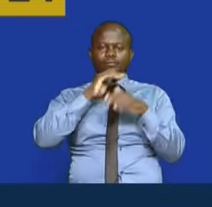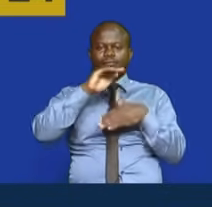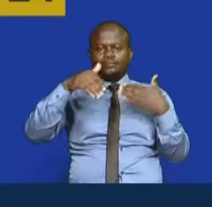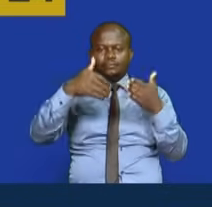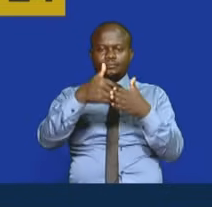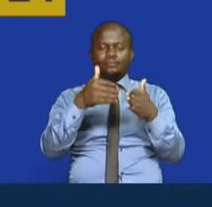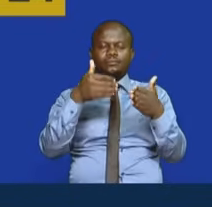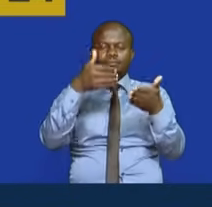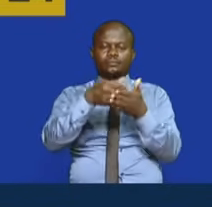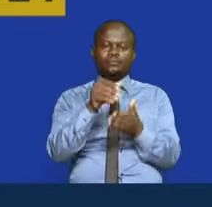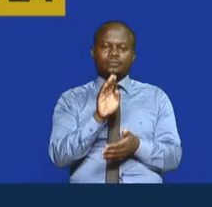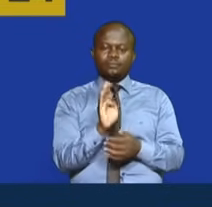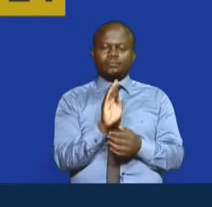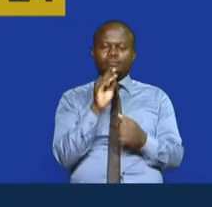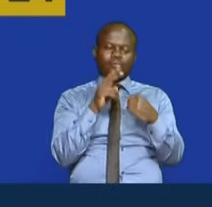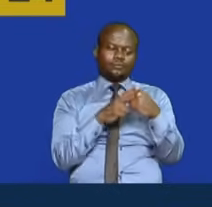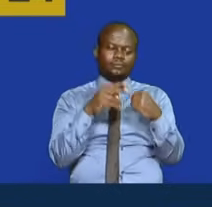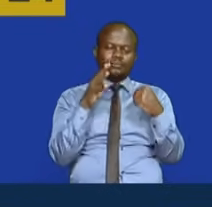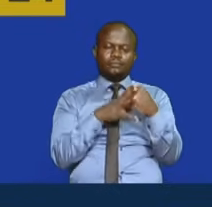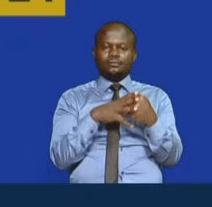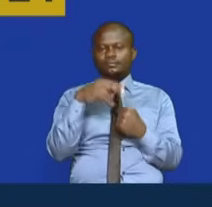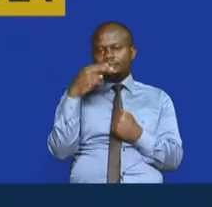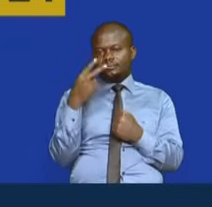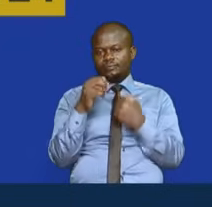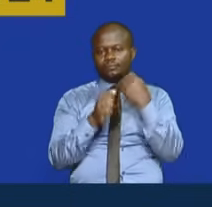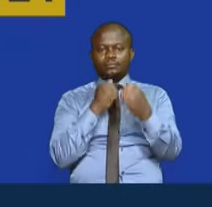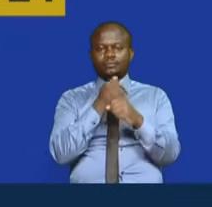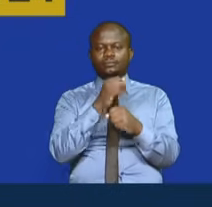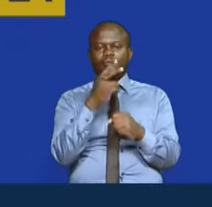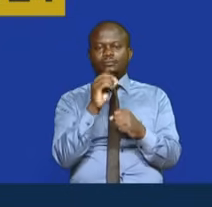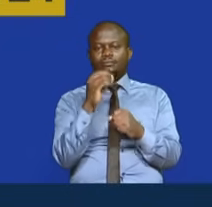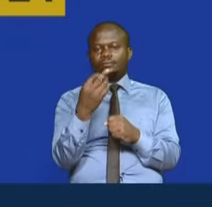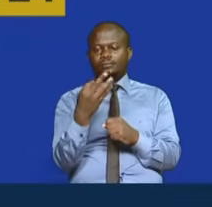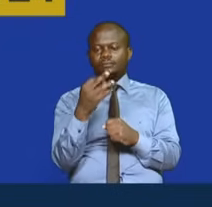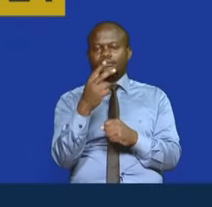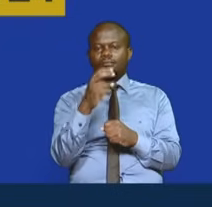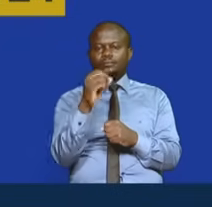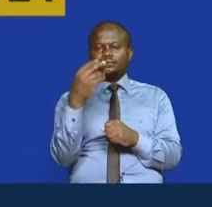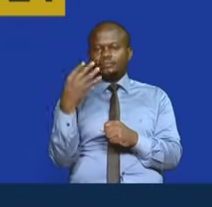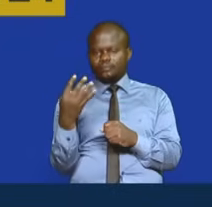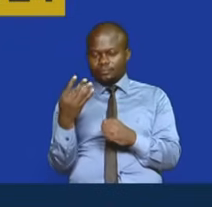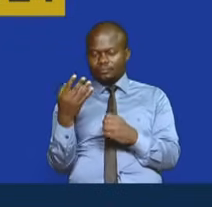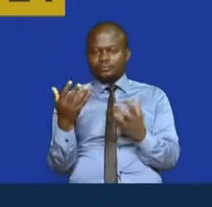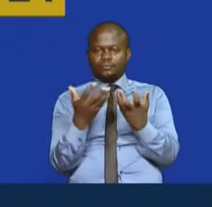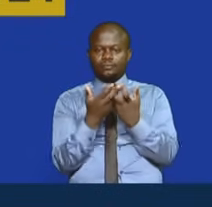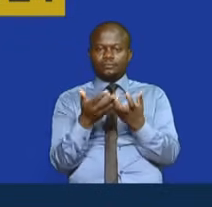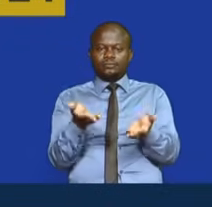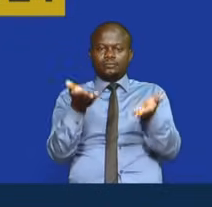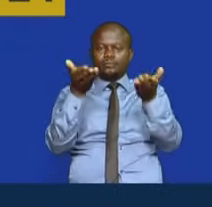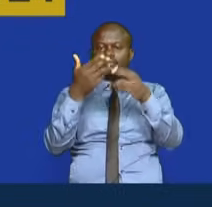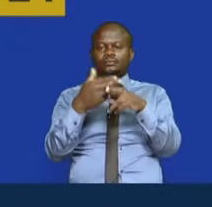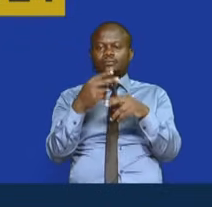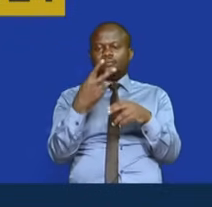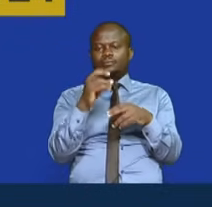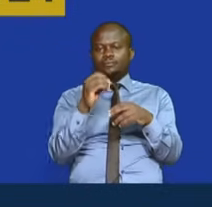ugera kuri miliyari 792 mu mwaka wa 2023-2024 bingana n'izamuka rya